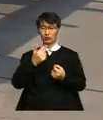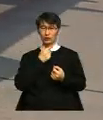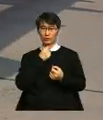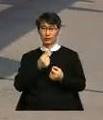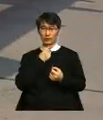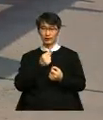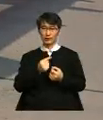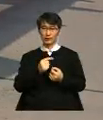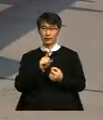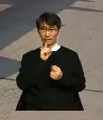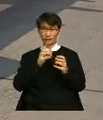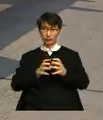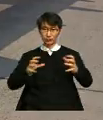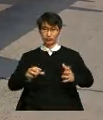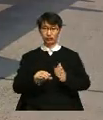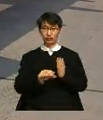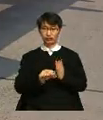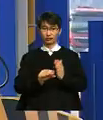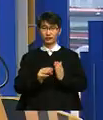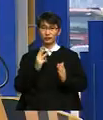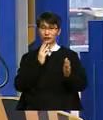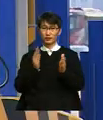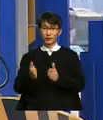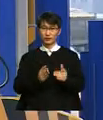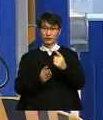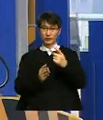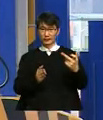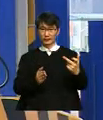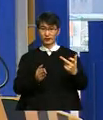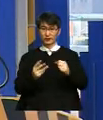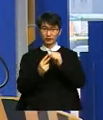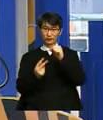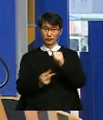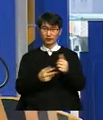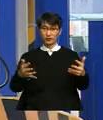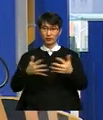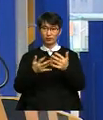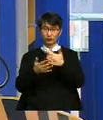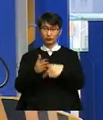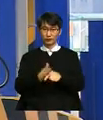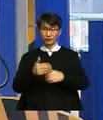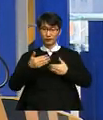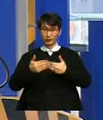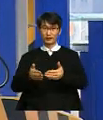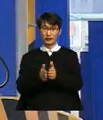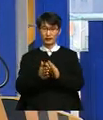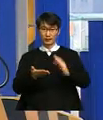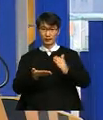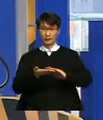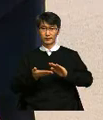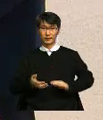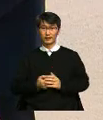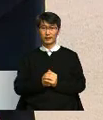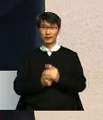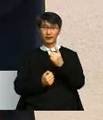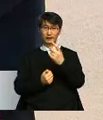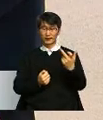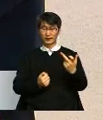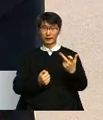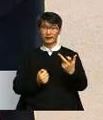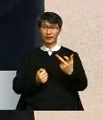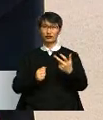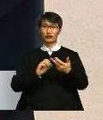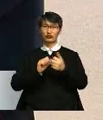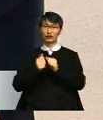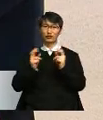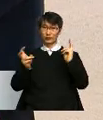원하는 여론이 거세지는 가운데 경기도는 일산대교 통행료 협의를 위한 과정에 돌입했습니다. 일산대교